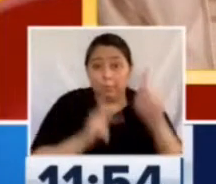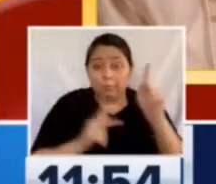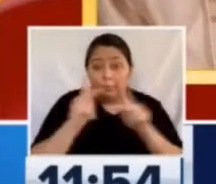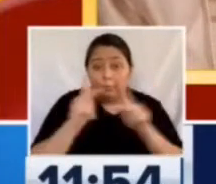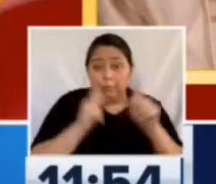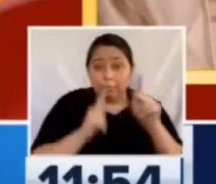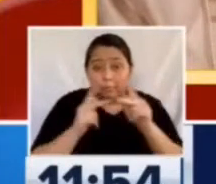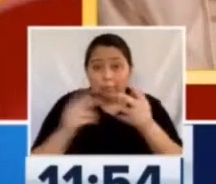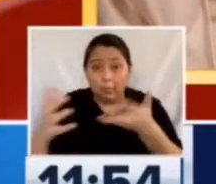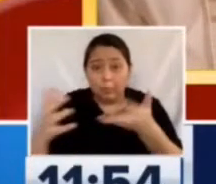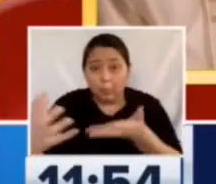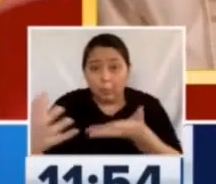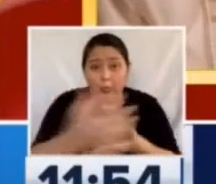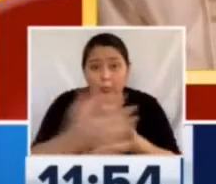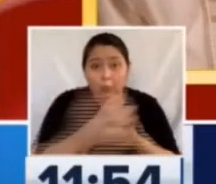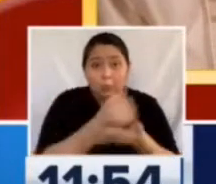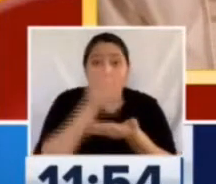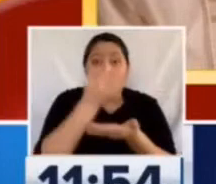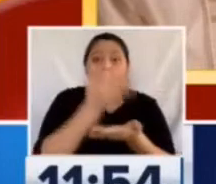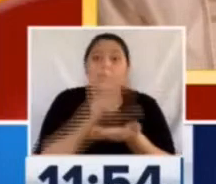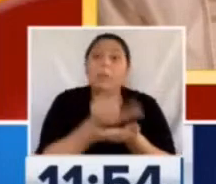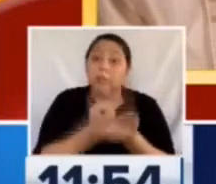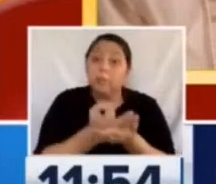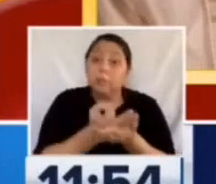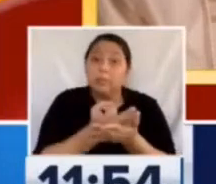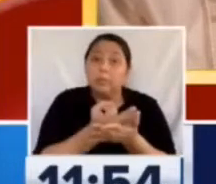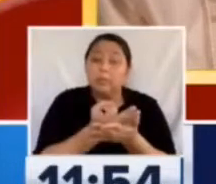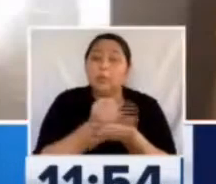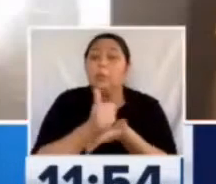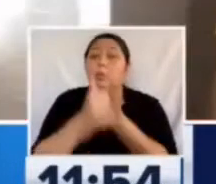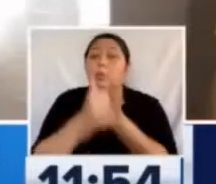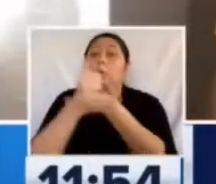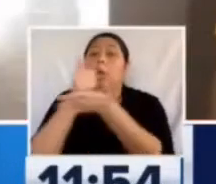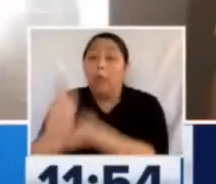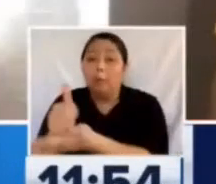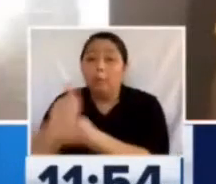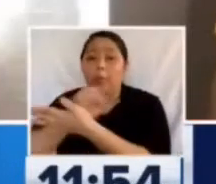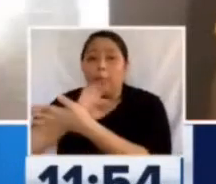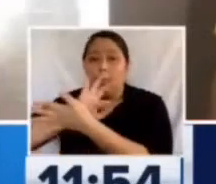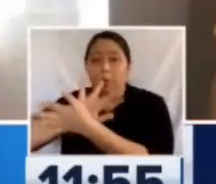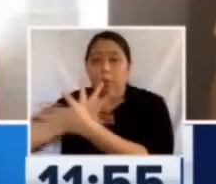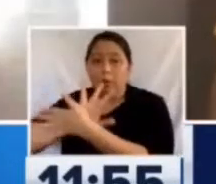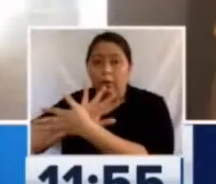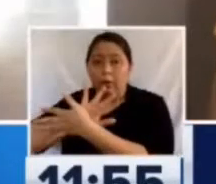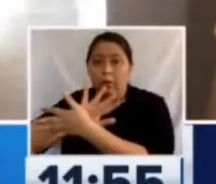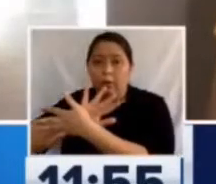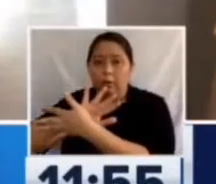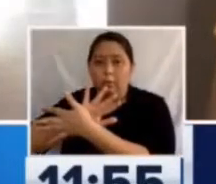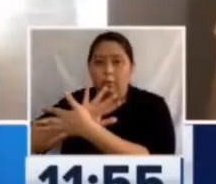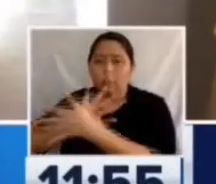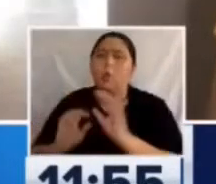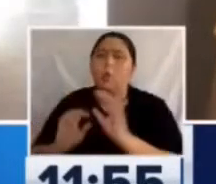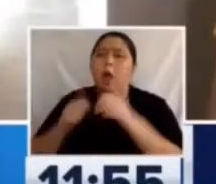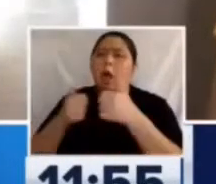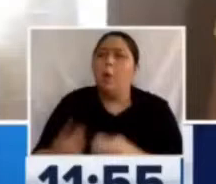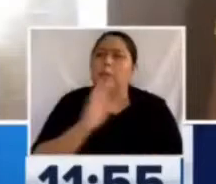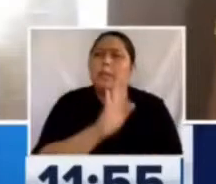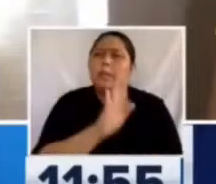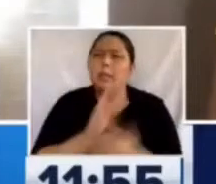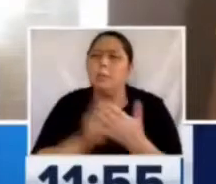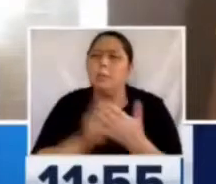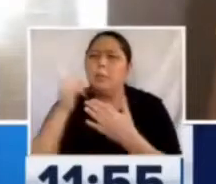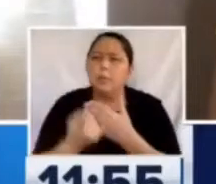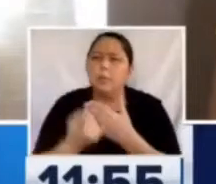Opo. Ambassador, panghuling mensahe na lamang po sa mga Filipino community na nandyan sa Qatar.